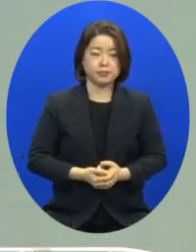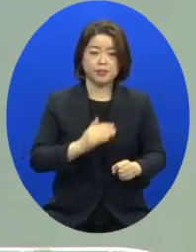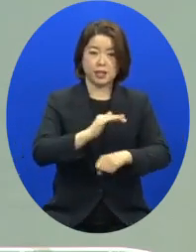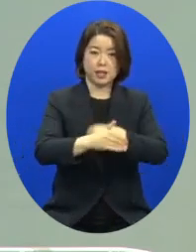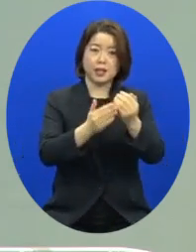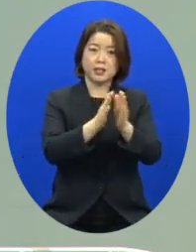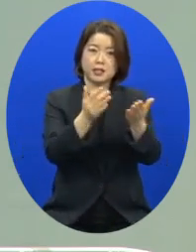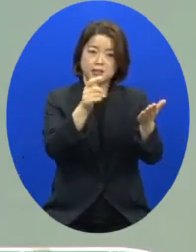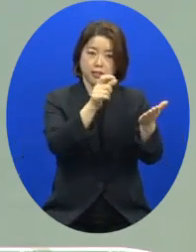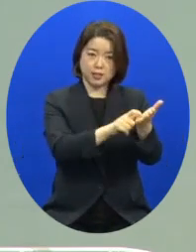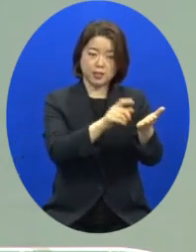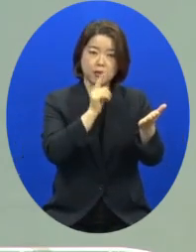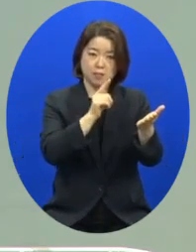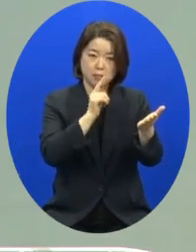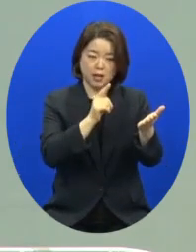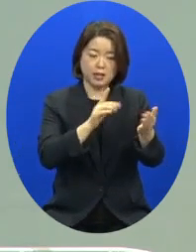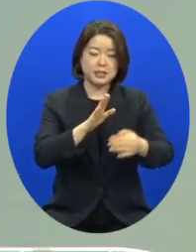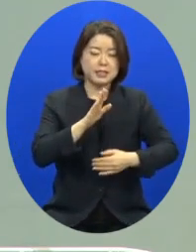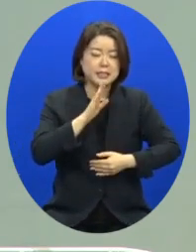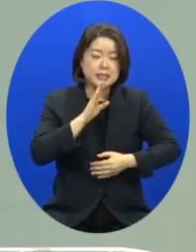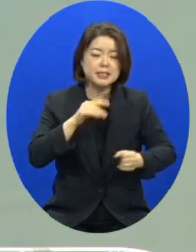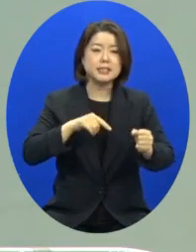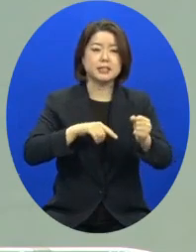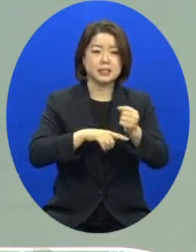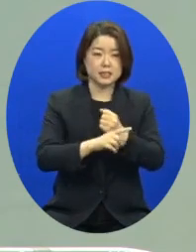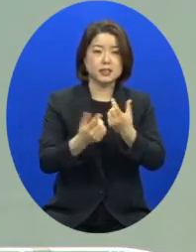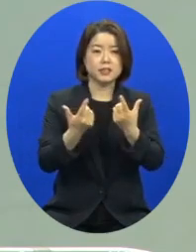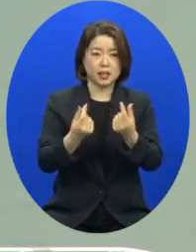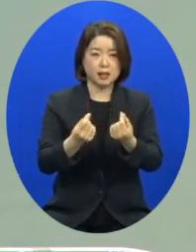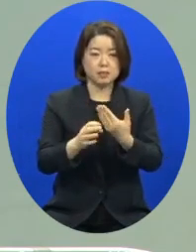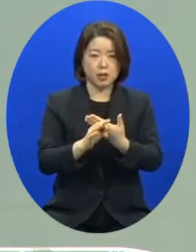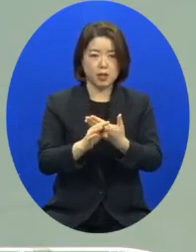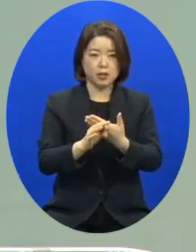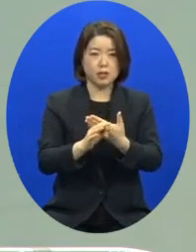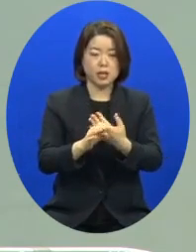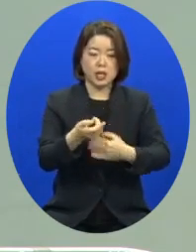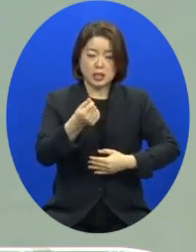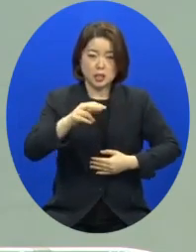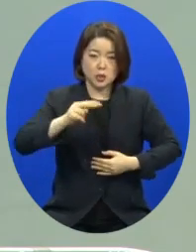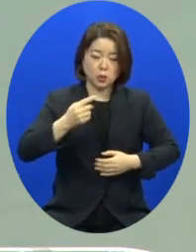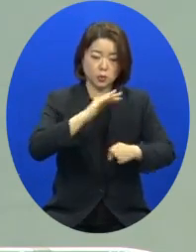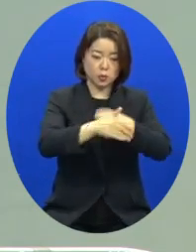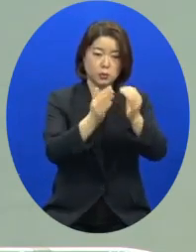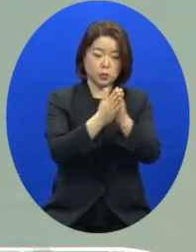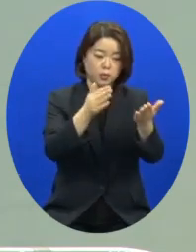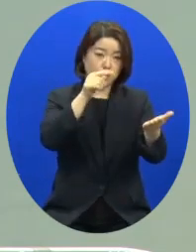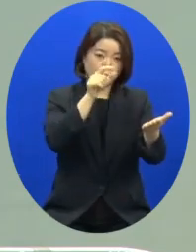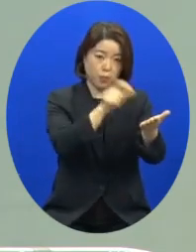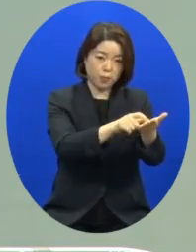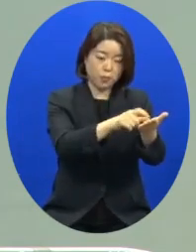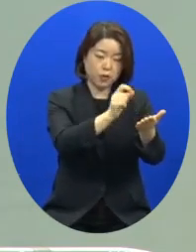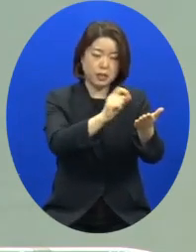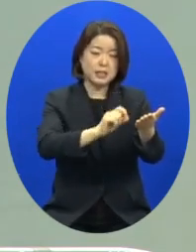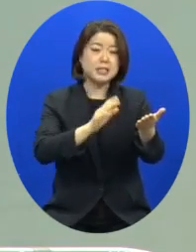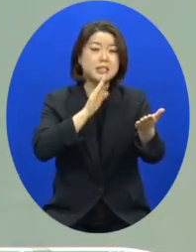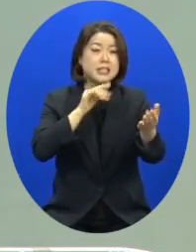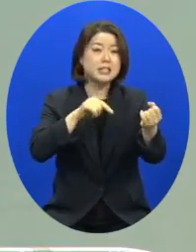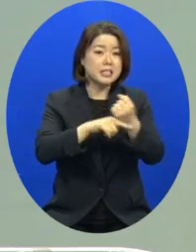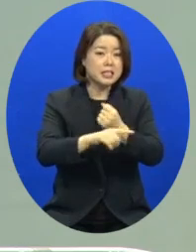성경이 말하는 말씀이 진짜 진리라면, 적어도 성경은 진리를 기록한 책이라고 진짜